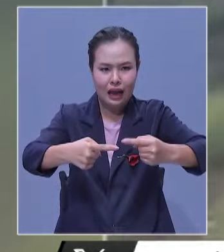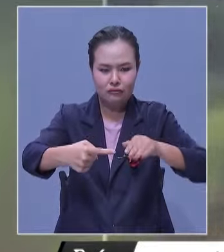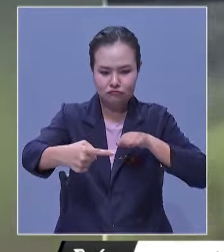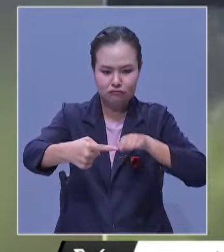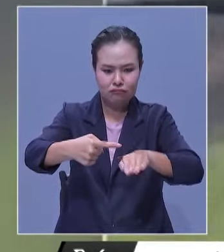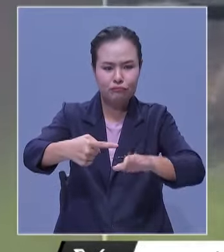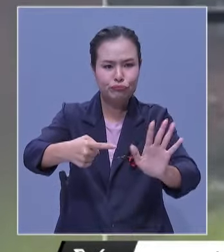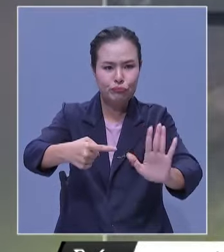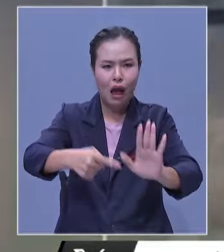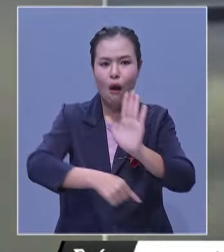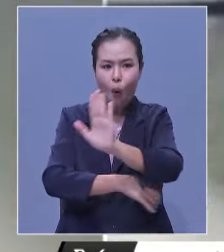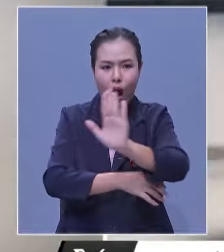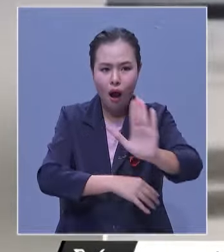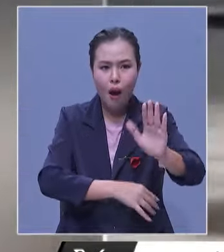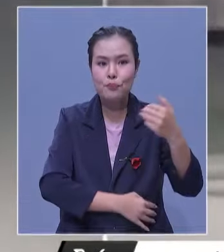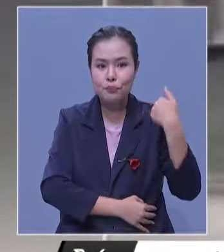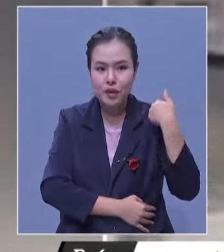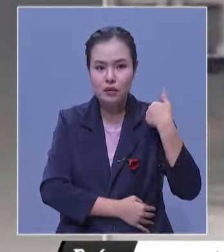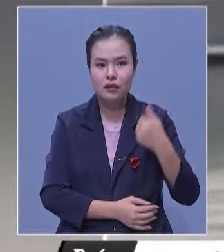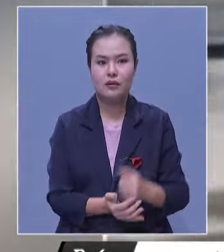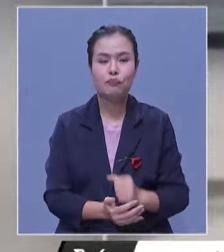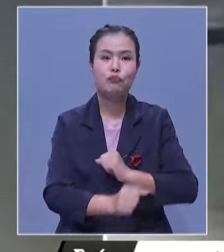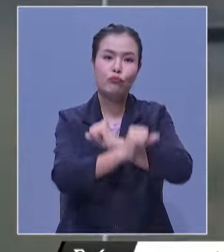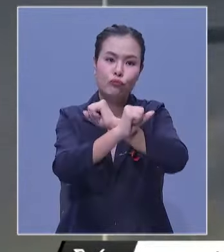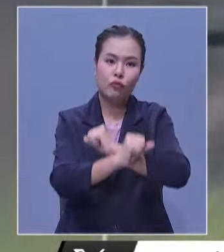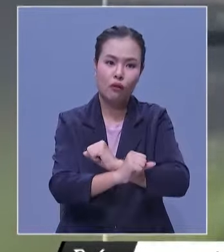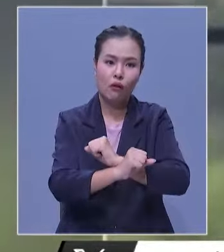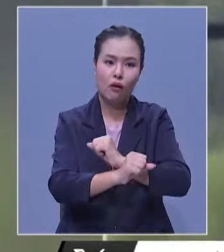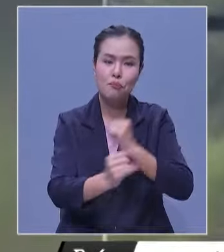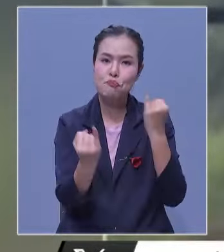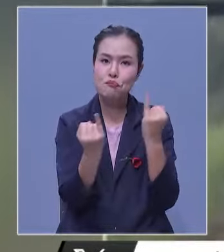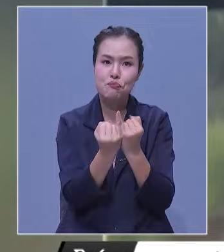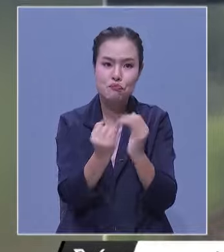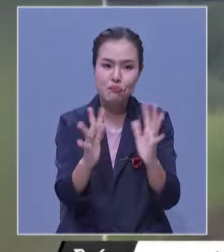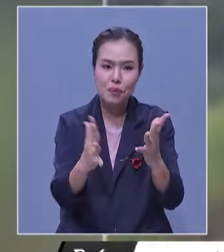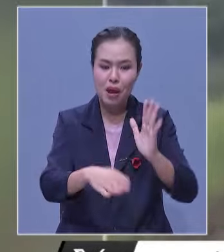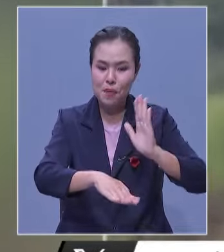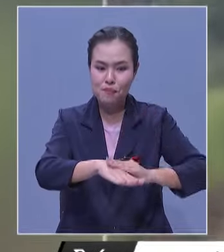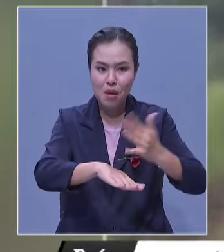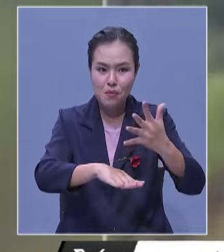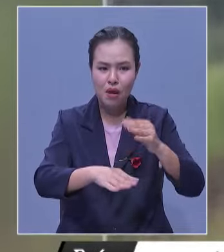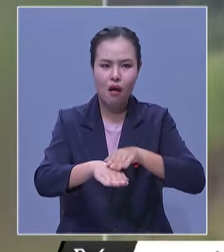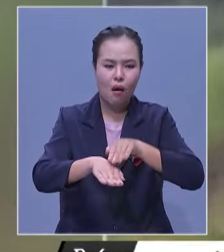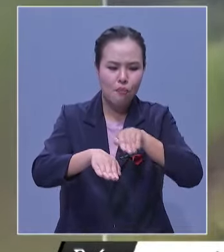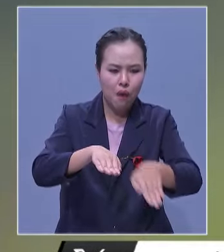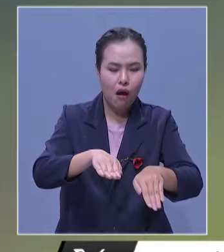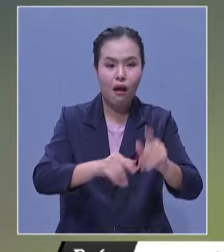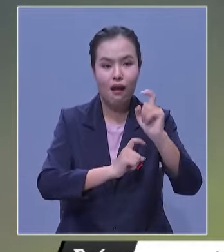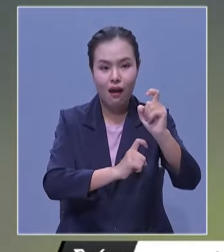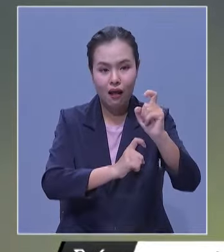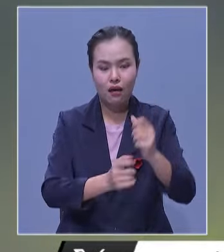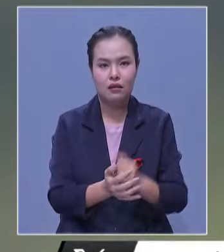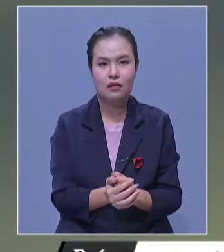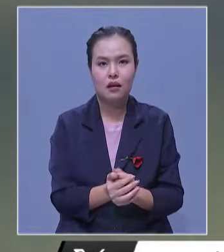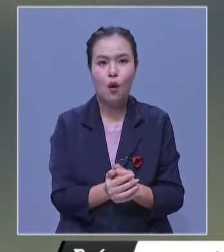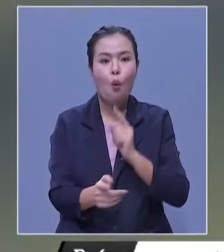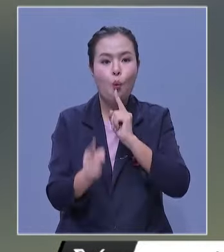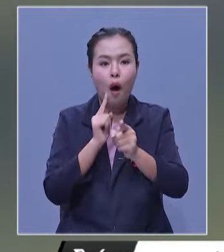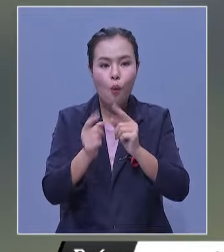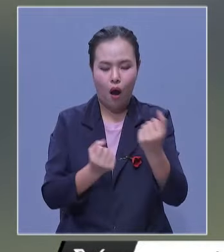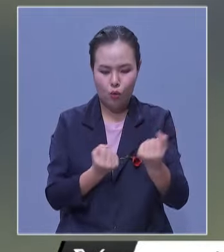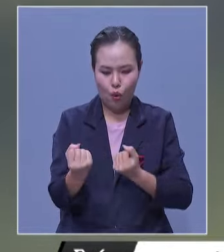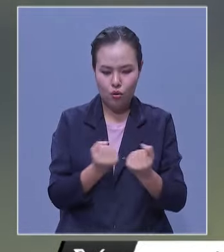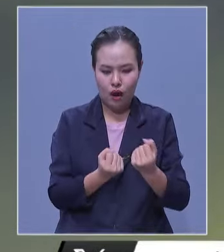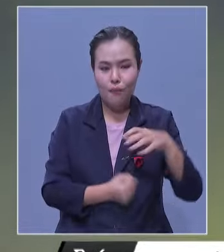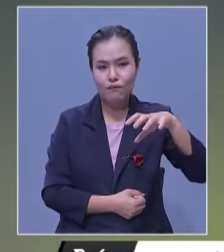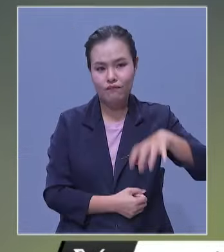แล้วนะห้ามมาใช้นะเนี่ยนะฮะป้องกันคนที่เขาไม่ชำนาญเส้นทางโดยคลิปนี้เนี่ยนะครับมีกระแสวิจารณ์ทั้งคนขับแล้วก็ห